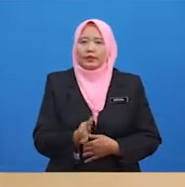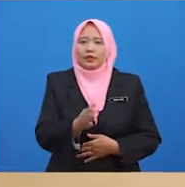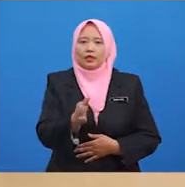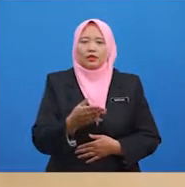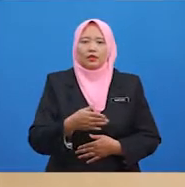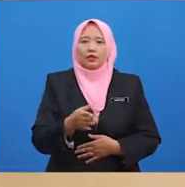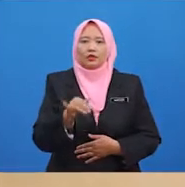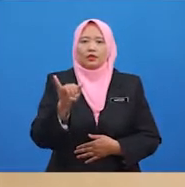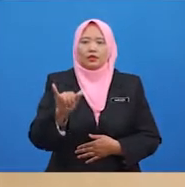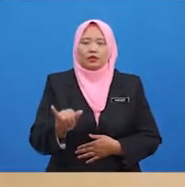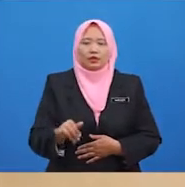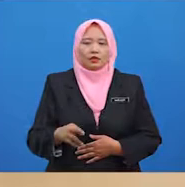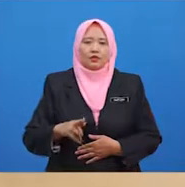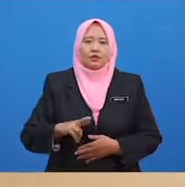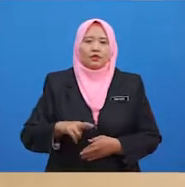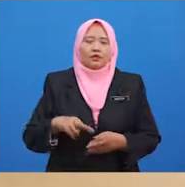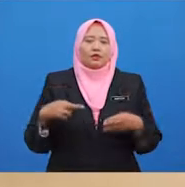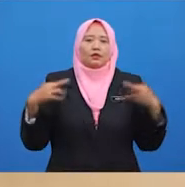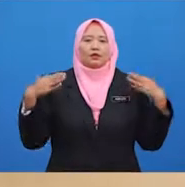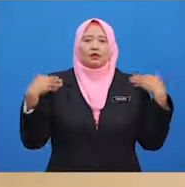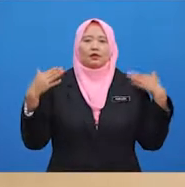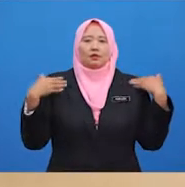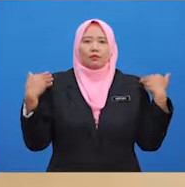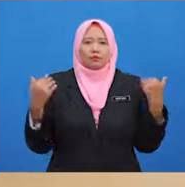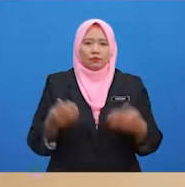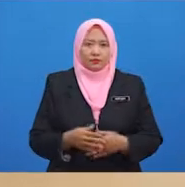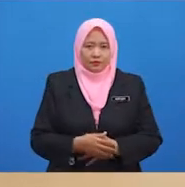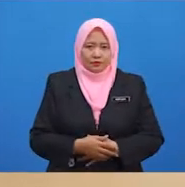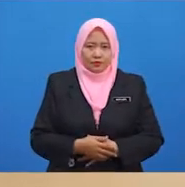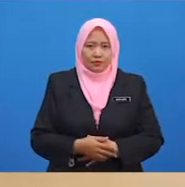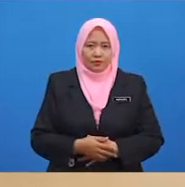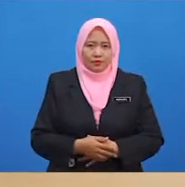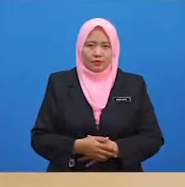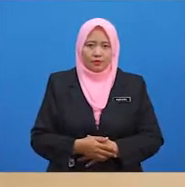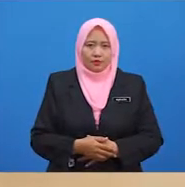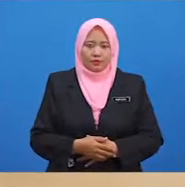ikan-ikan yang riang liar di belantara samudra,